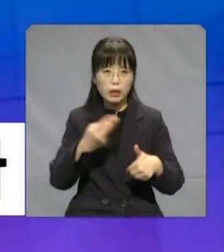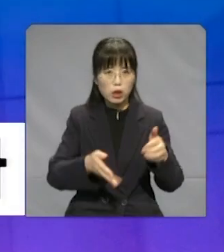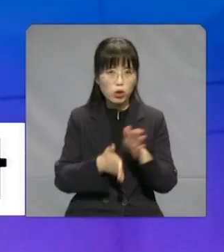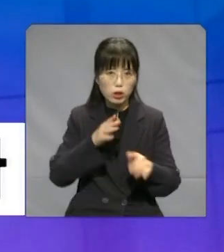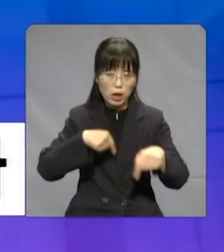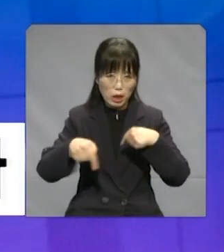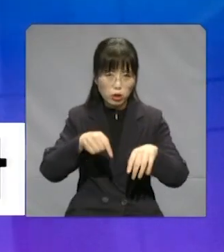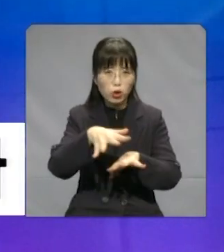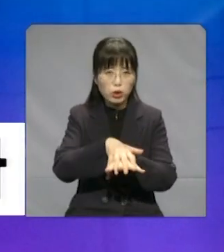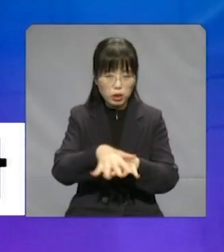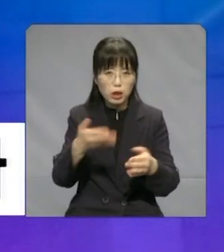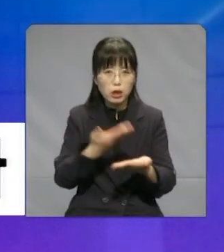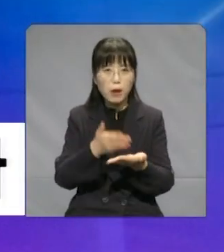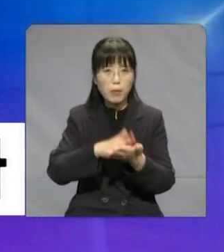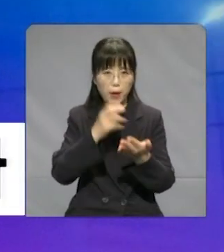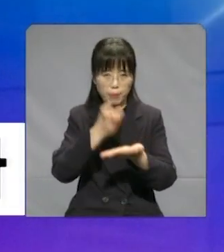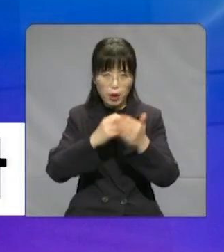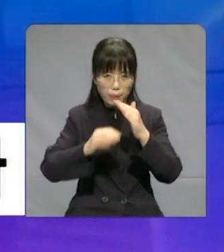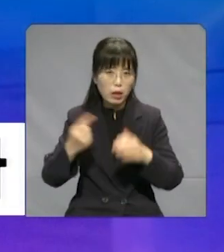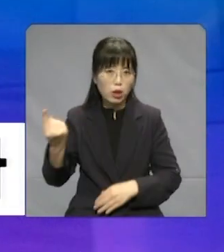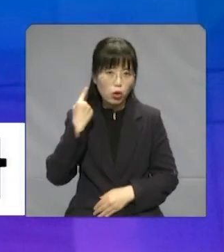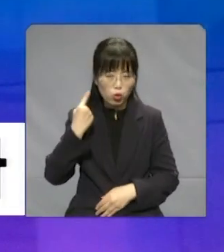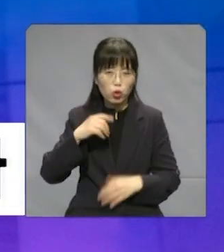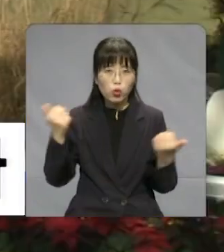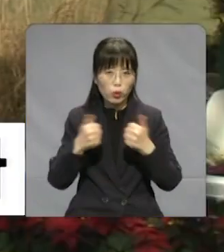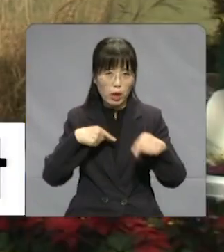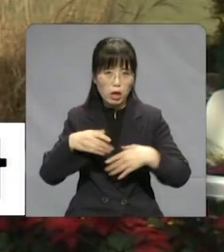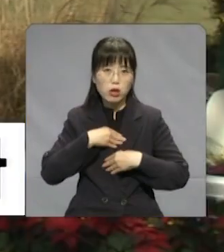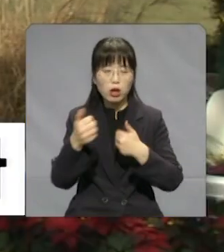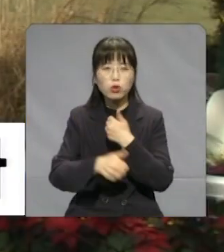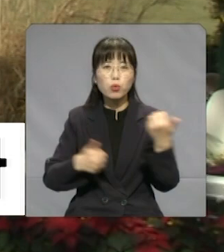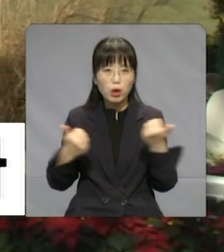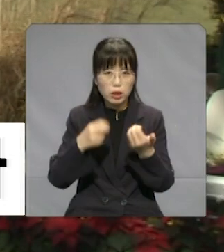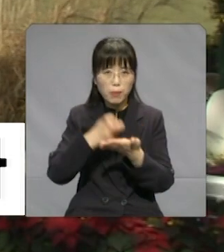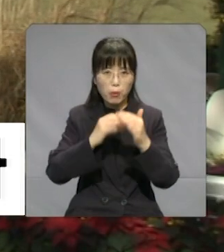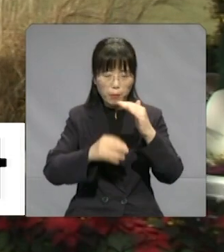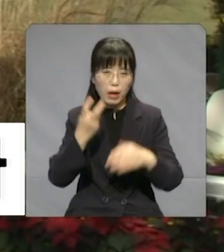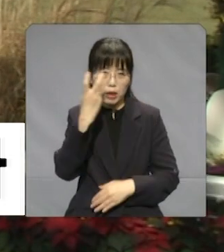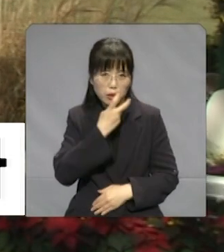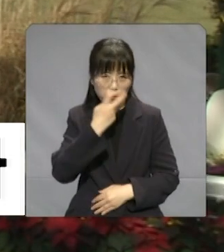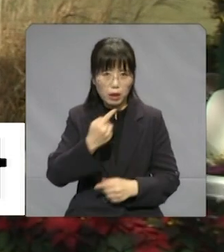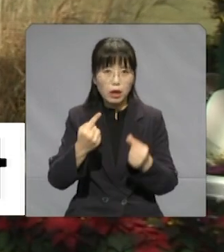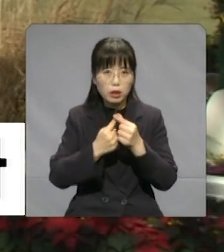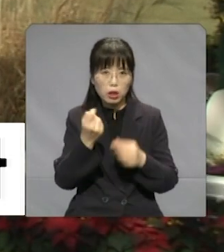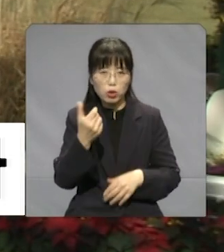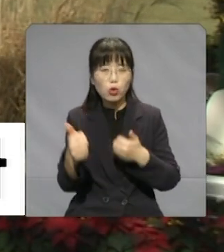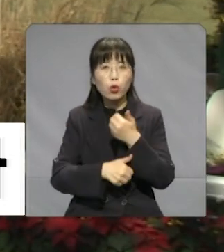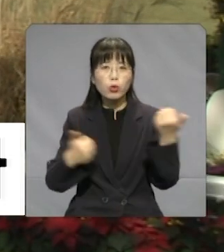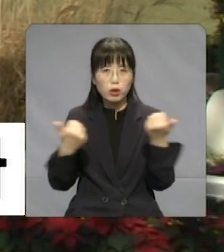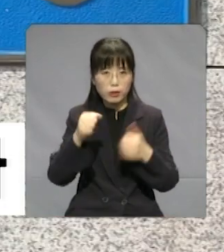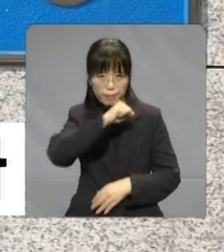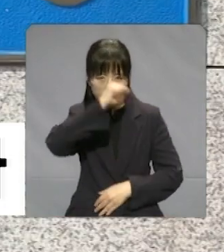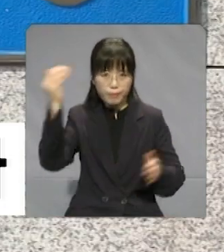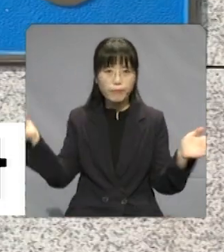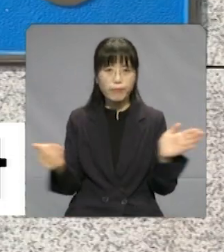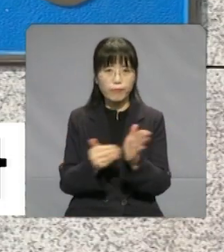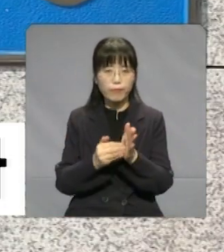인천시 행정체제를 개편하는 법안이 어제 국회 행정안전위원회 법안심사 일소위원회를